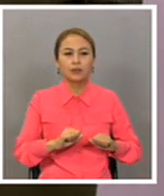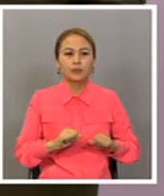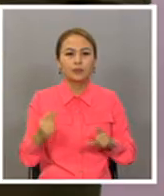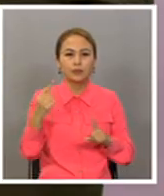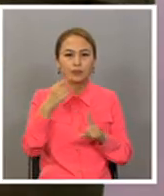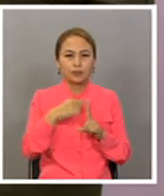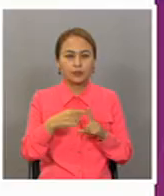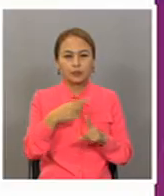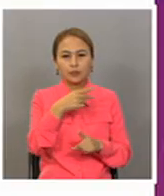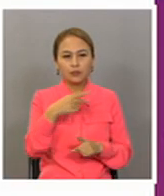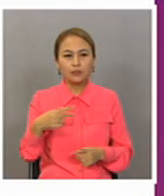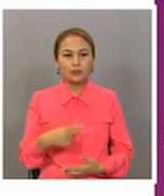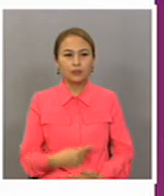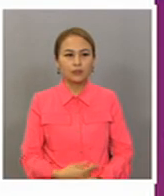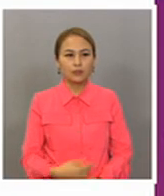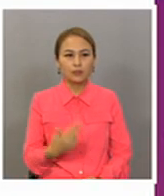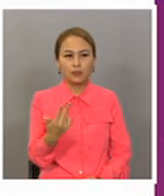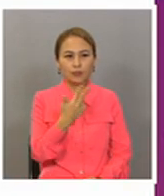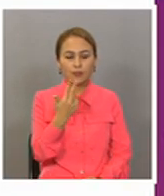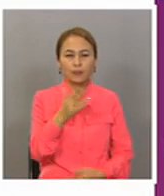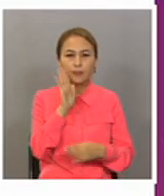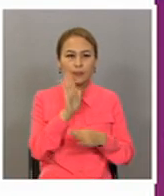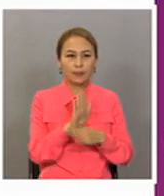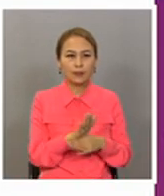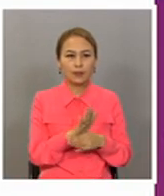қосындысына тең. Үшінші тапсырма.